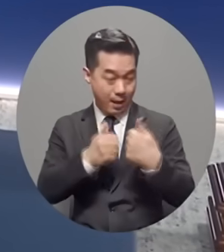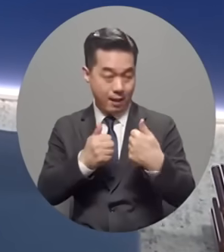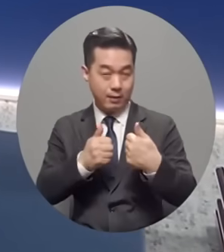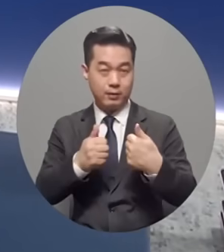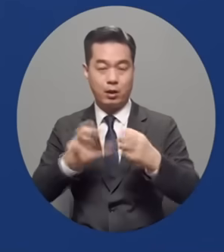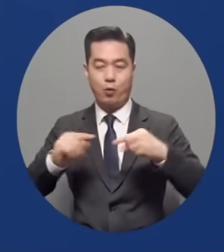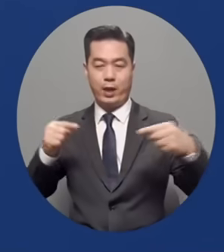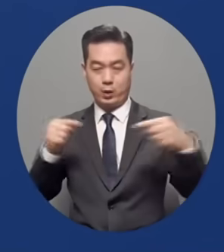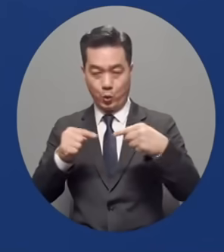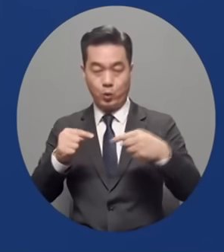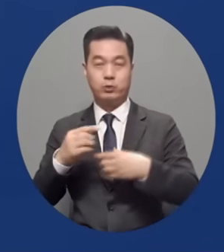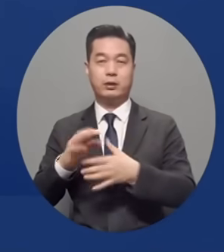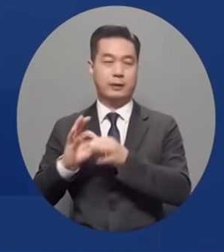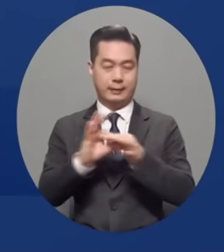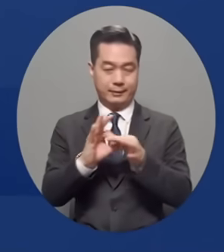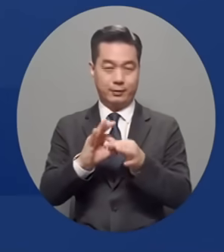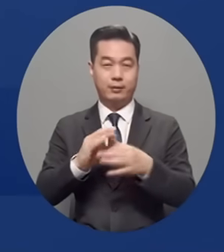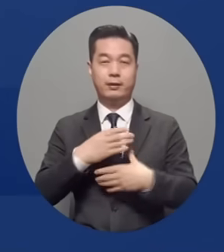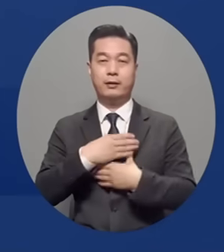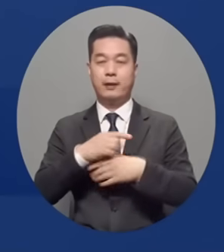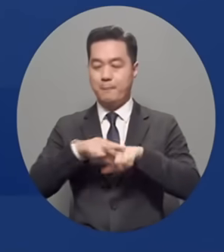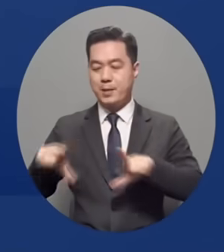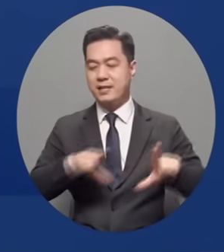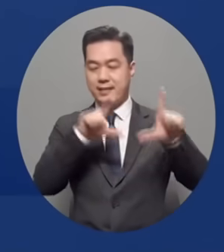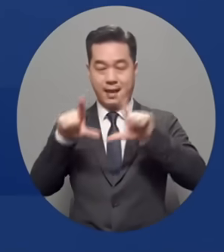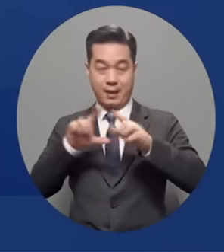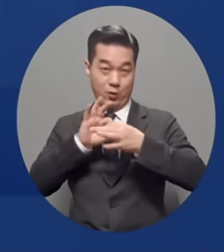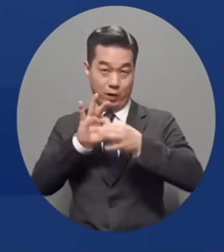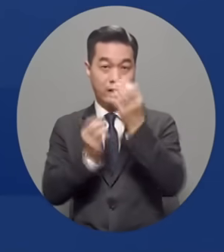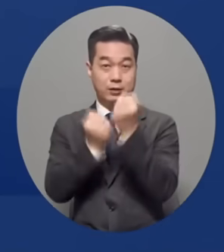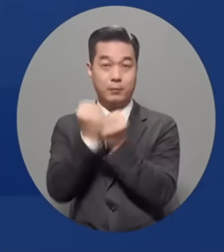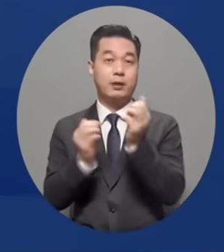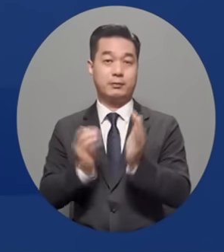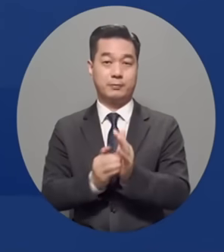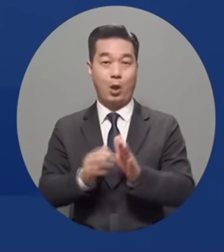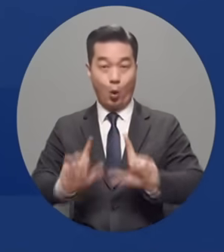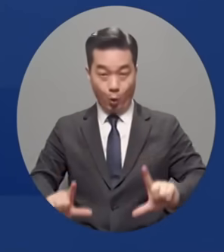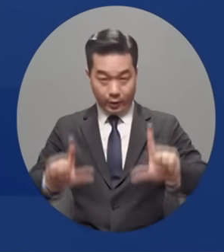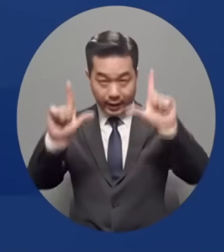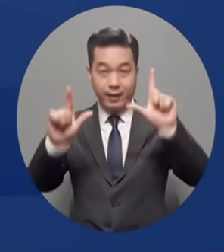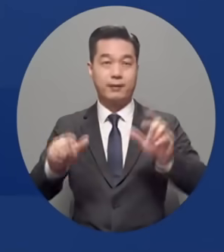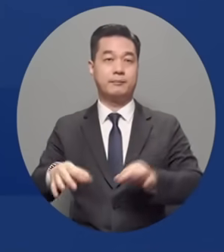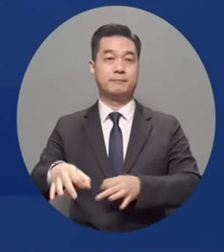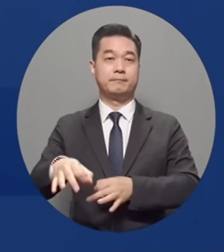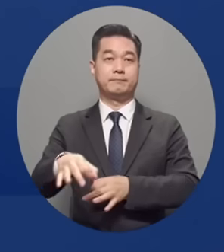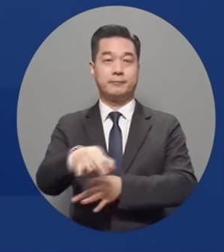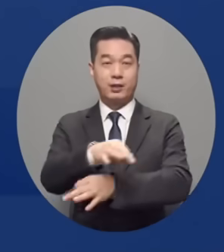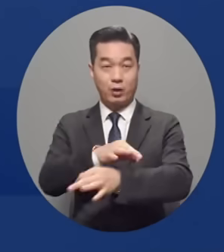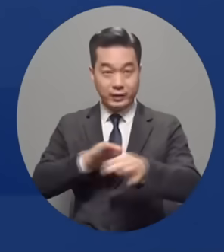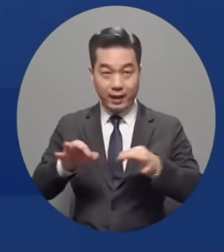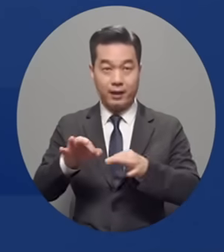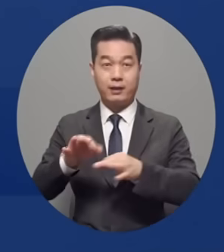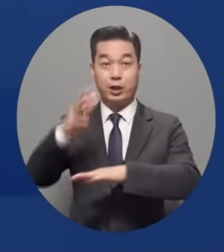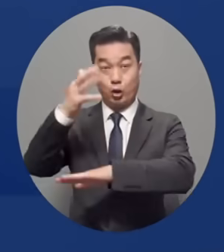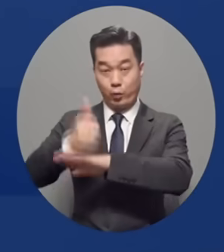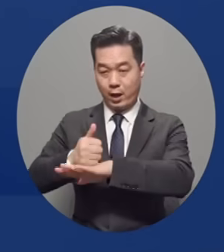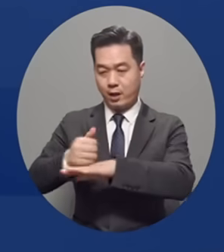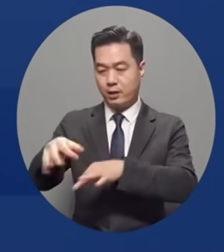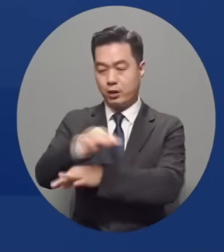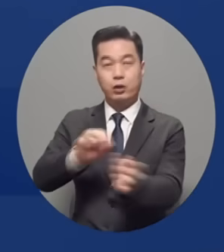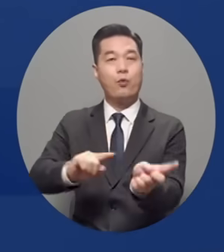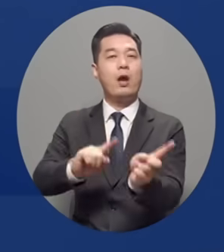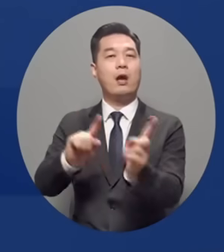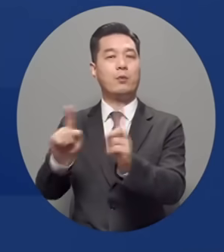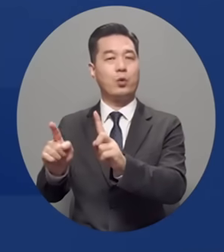연결지었습니다. 올해를 경제적 성과와 경기 회복의 온기가 국민